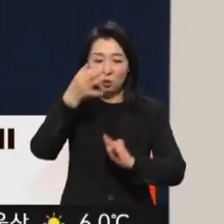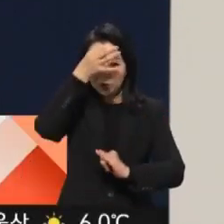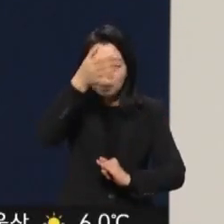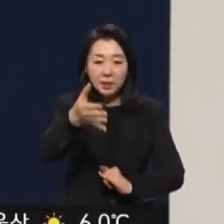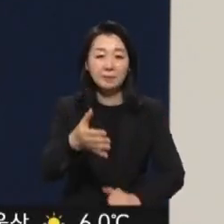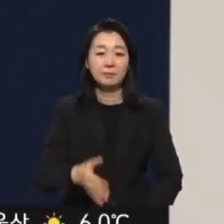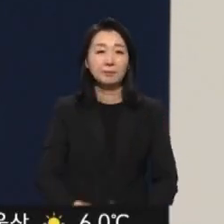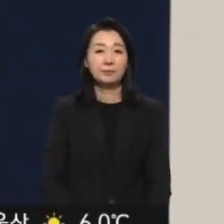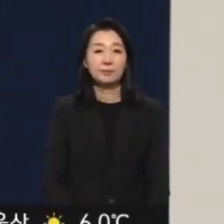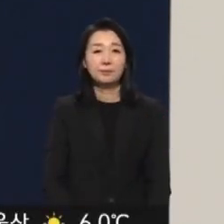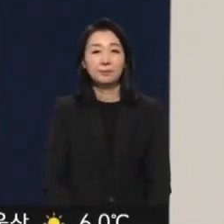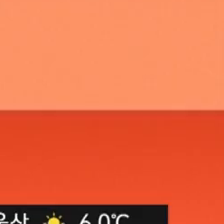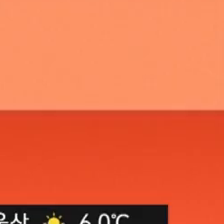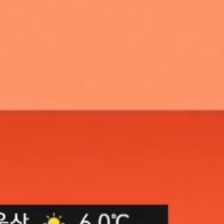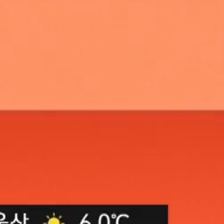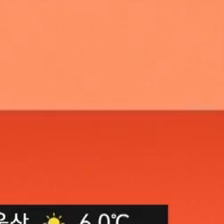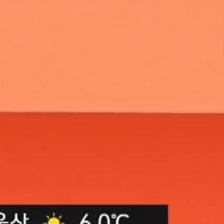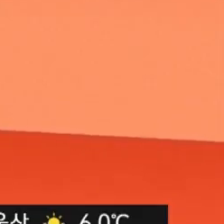송구.